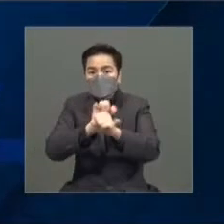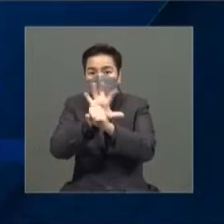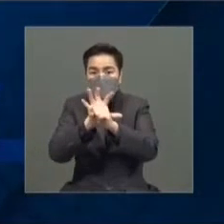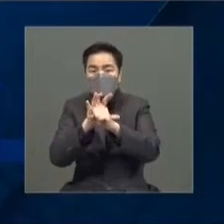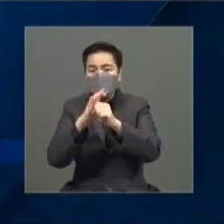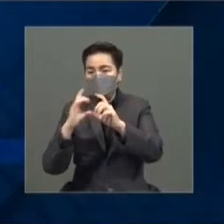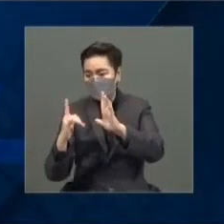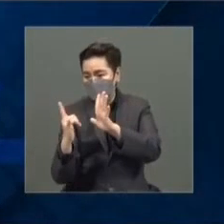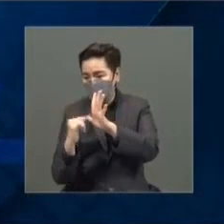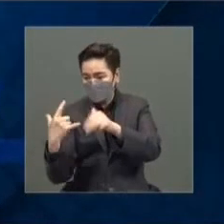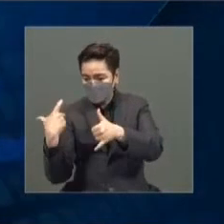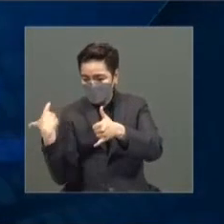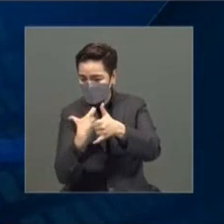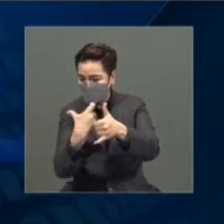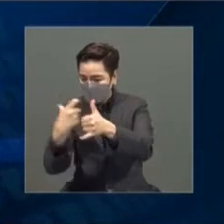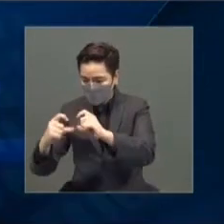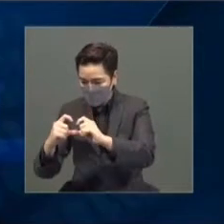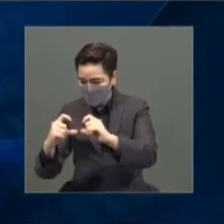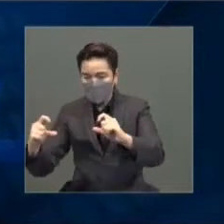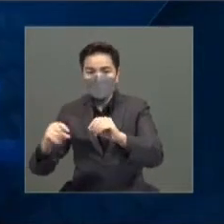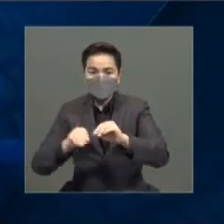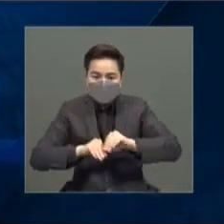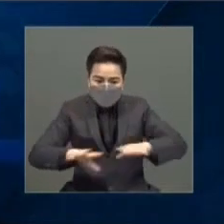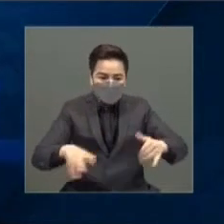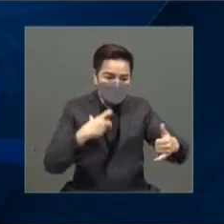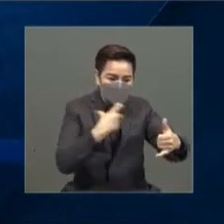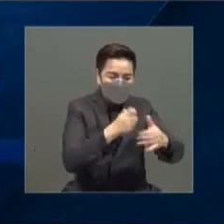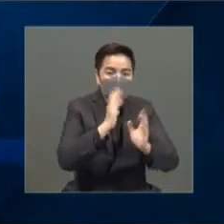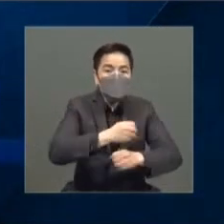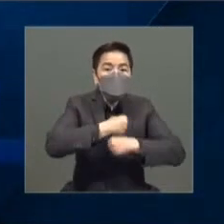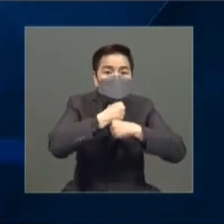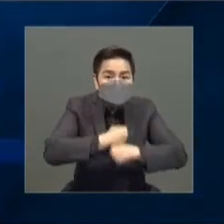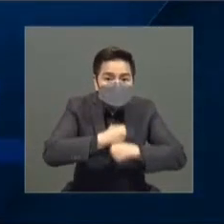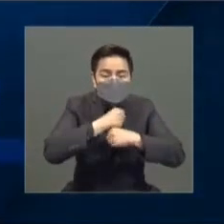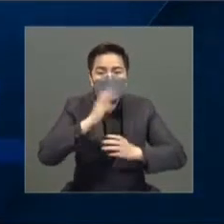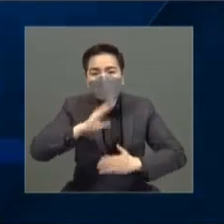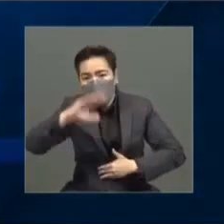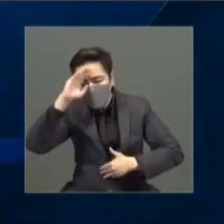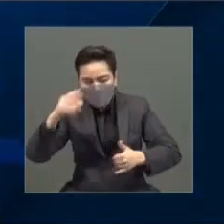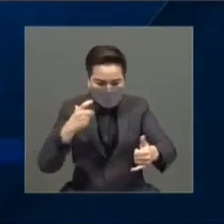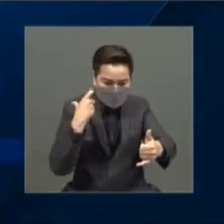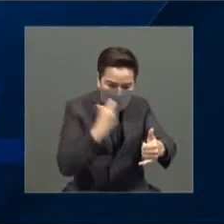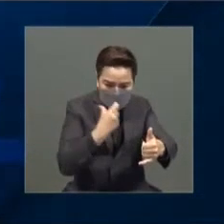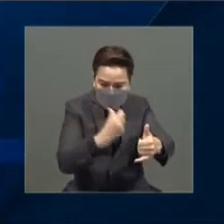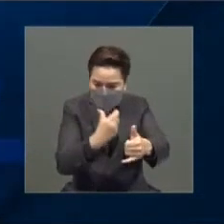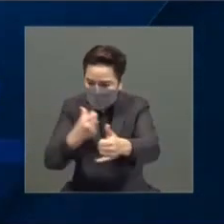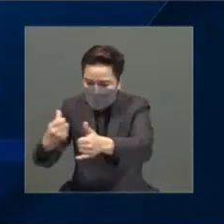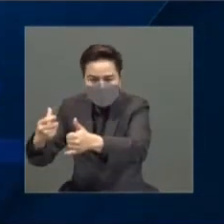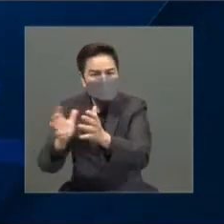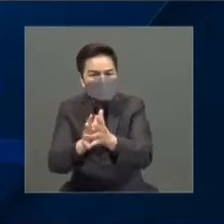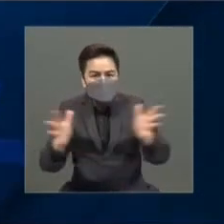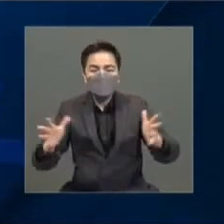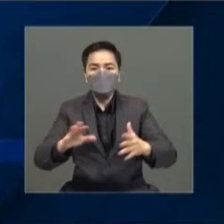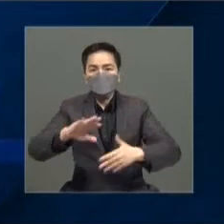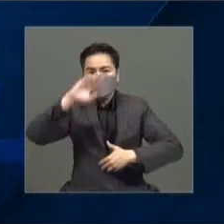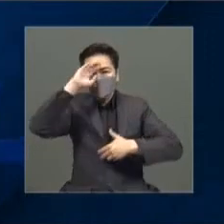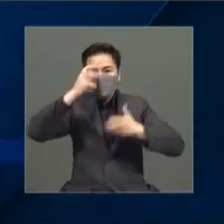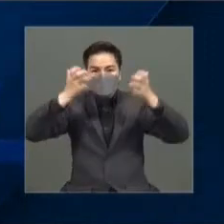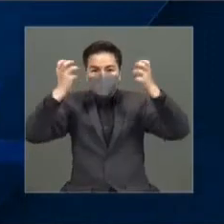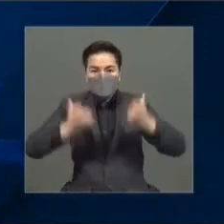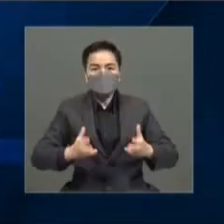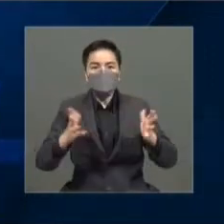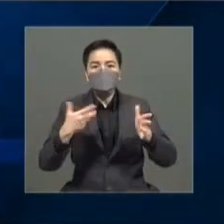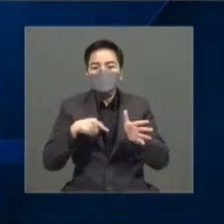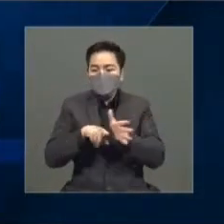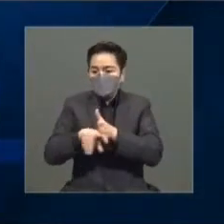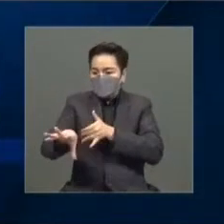อเนื่องนะคะโดยเฉพาะในกลุ่มผู้สูงอายุและกลุ่มผู้ที่มีโรคประจำตัวก็จะสามารถลดอัตราการป่วยหนักการ